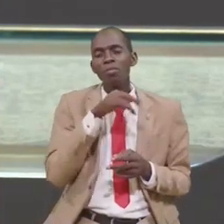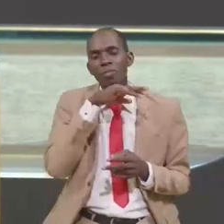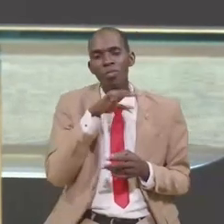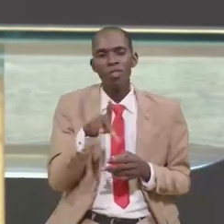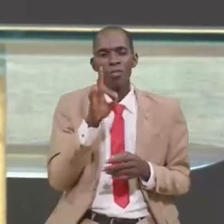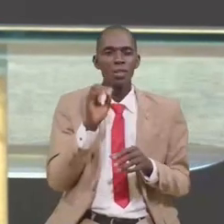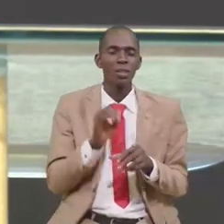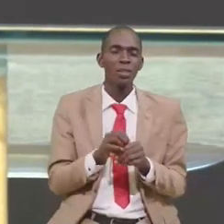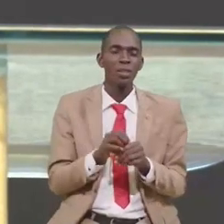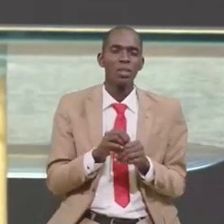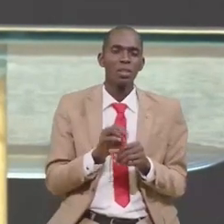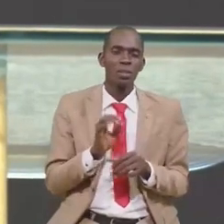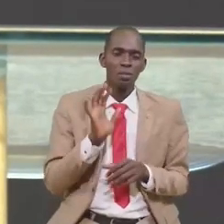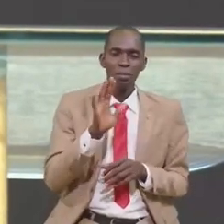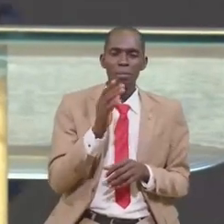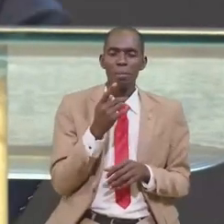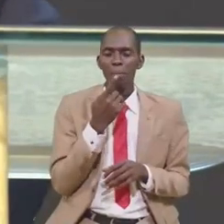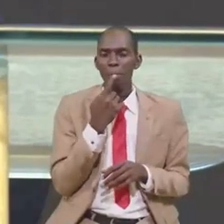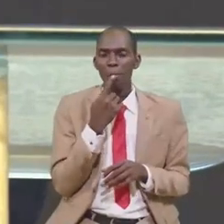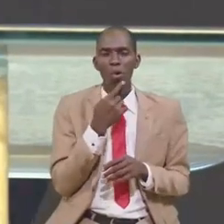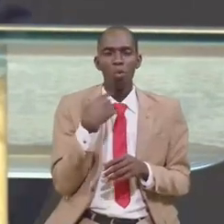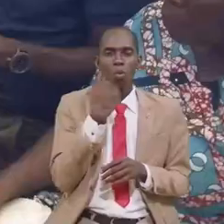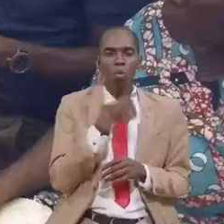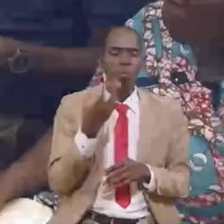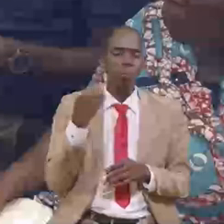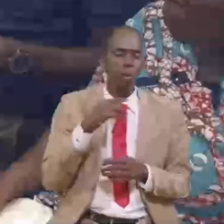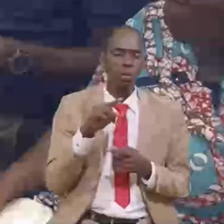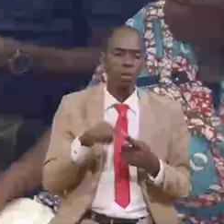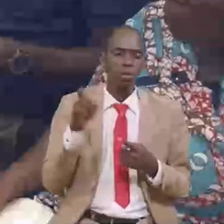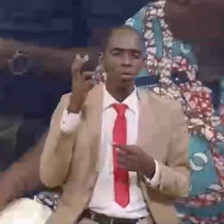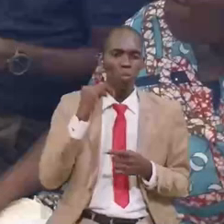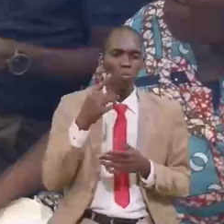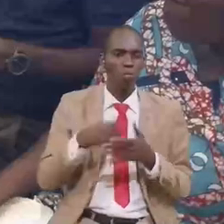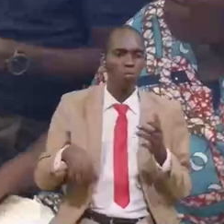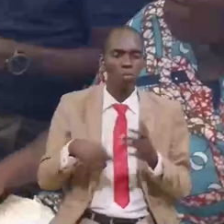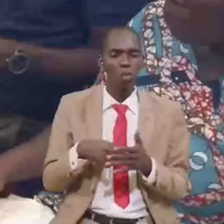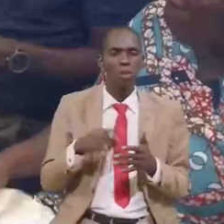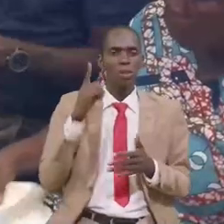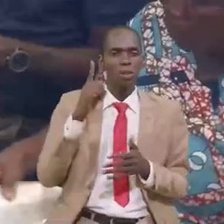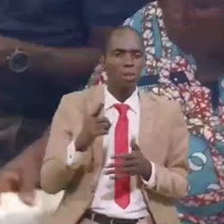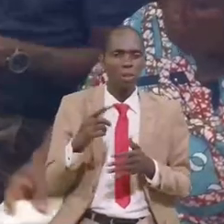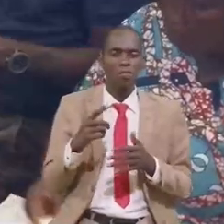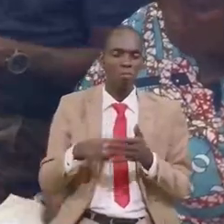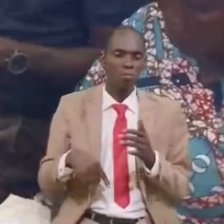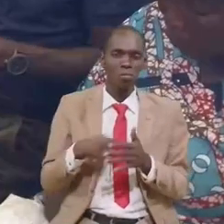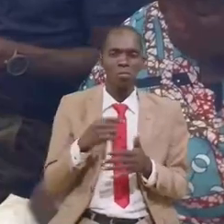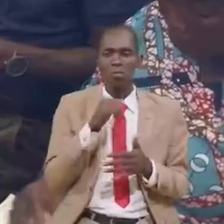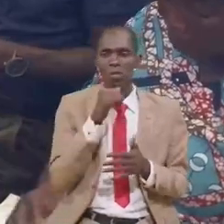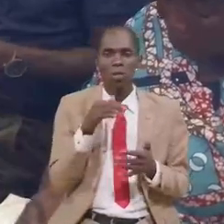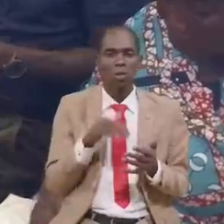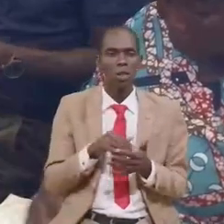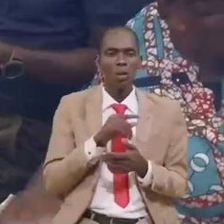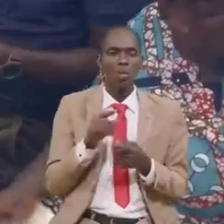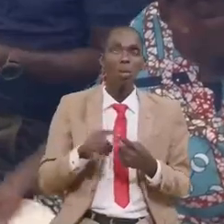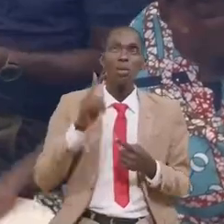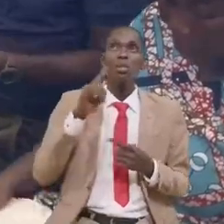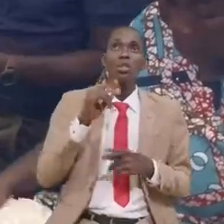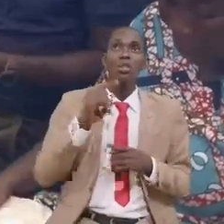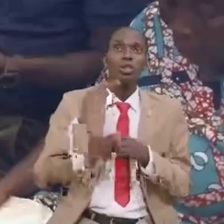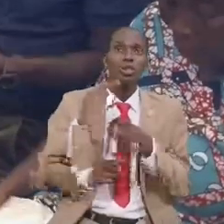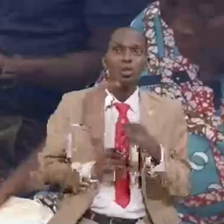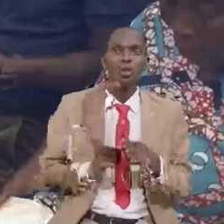dans la bouche duquel il ne s'est point trouvé de fraude, lui qui injuriait ne rendait point d'injure, maltraité